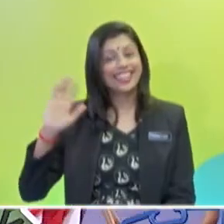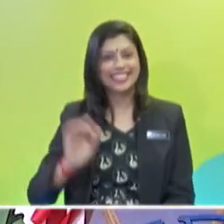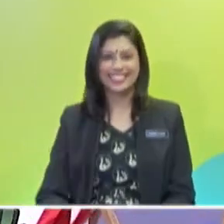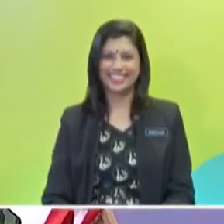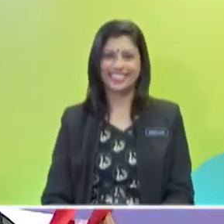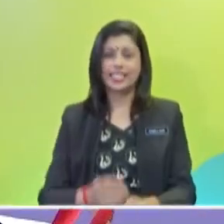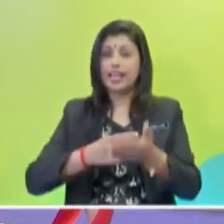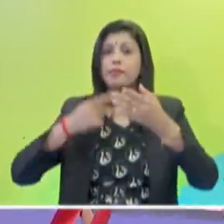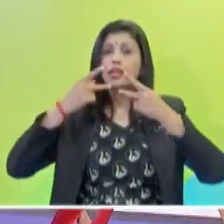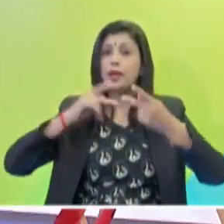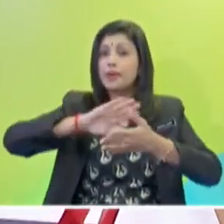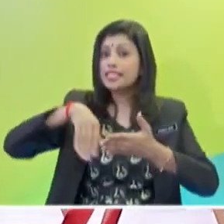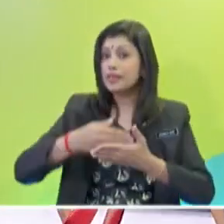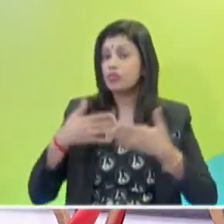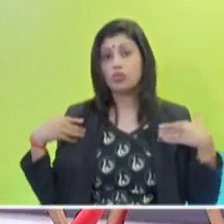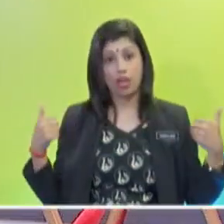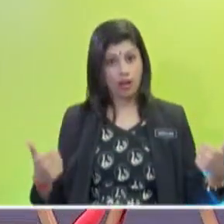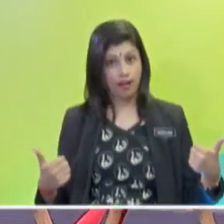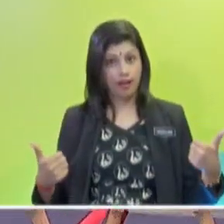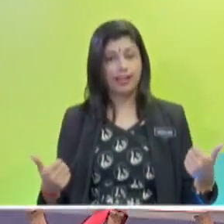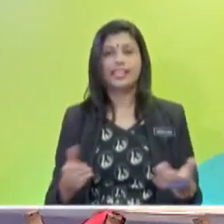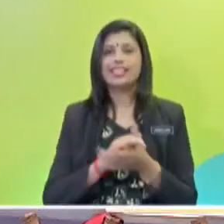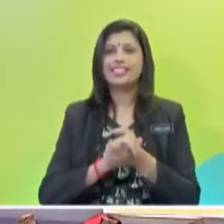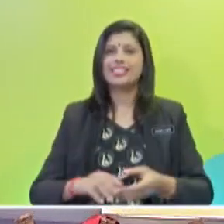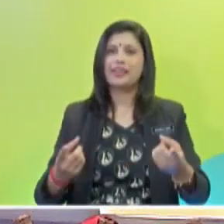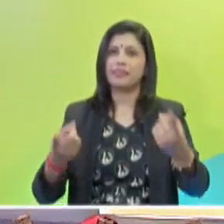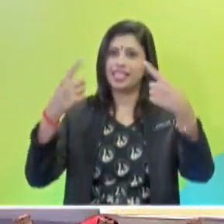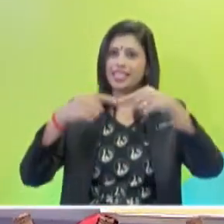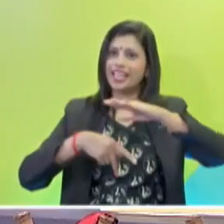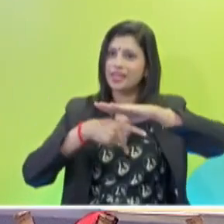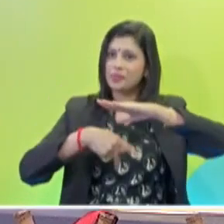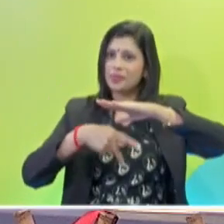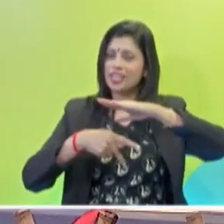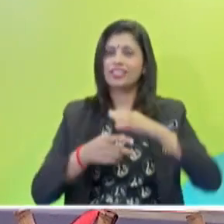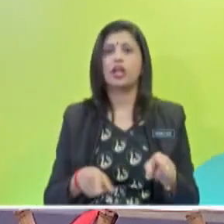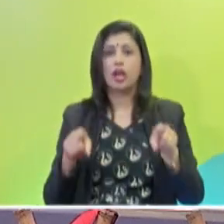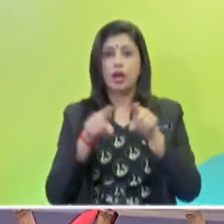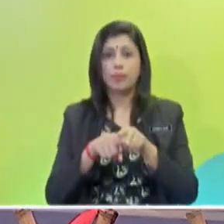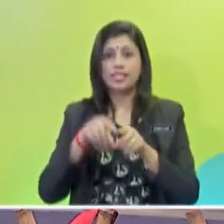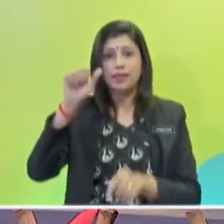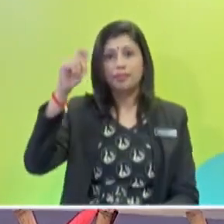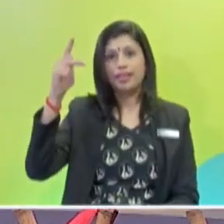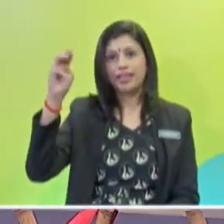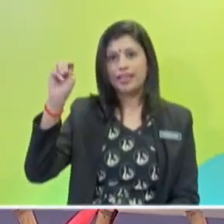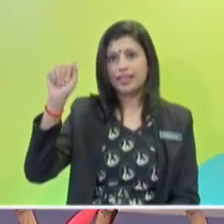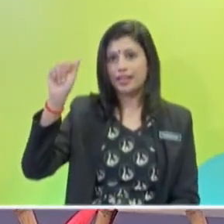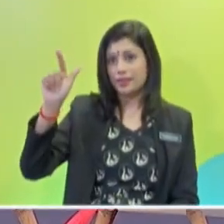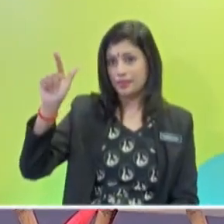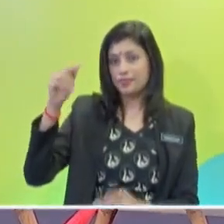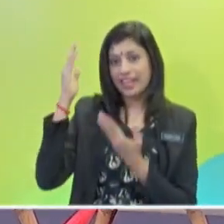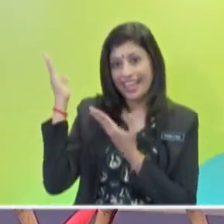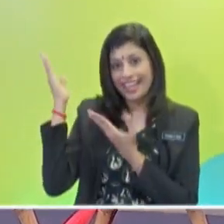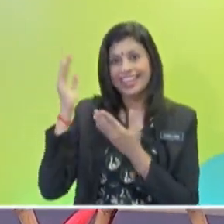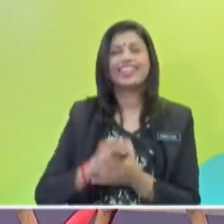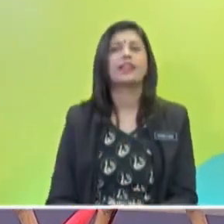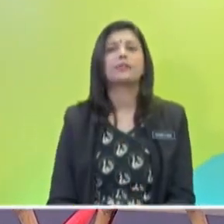Assalamualaikum. Apa khabar semua? Sihat? Selamat datang ke Prasekolah bersama dengan saya, Akmal Nazri. Saya pasti